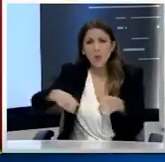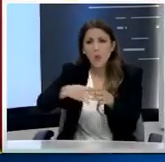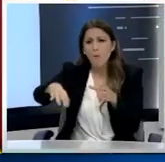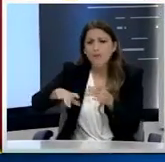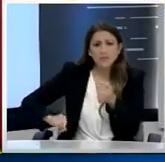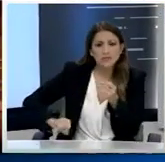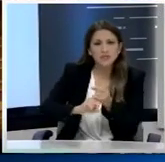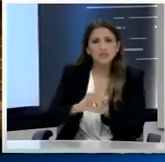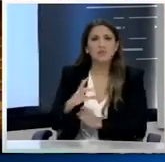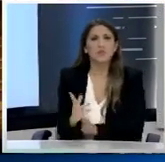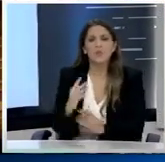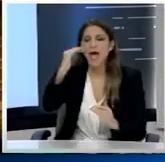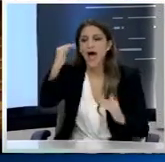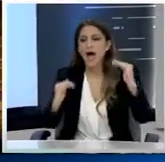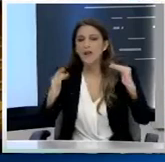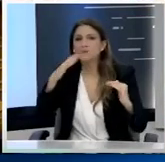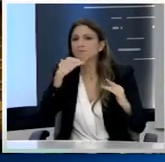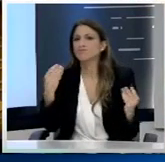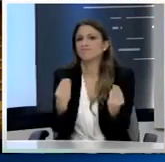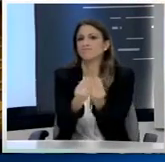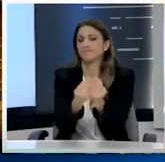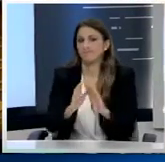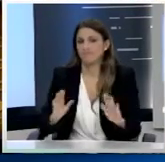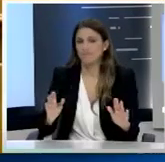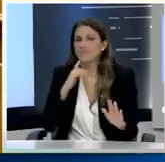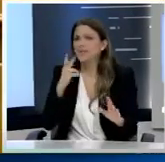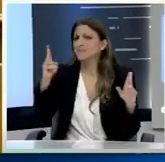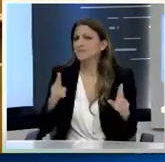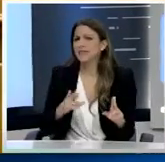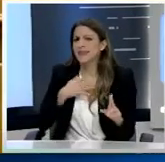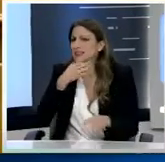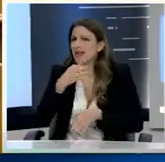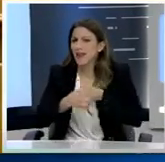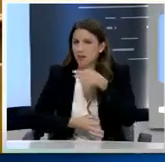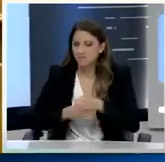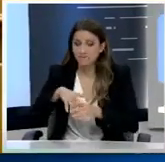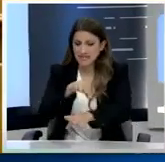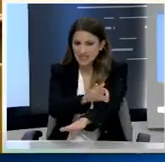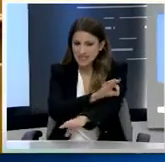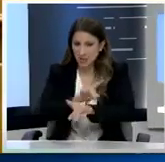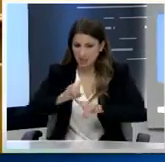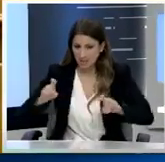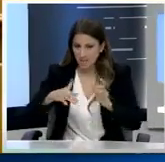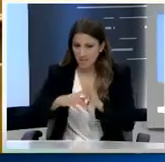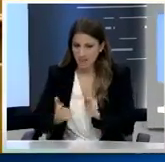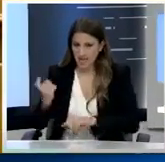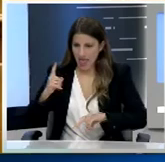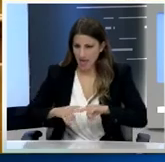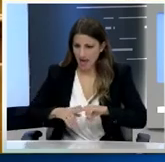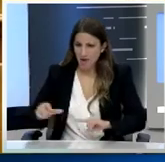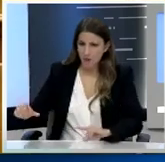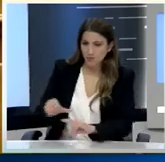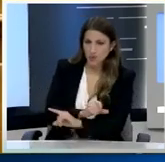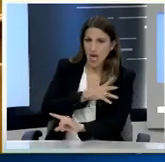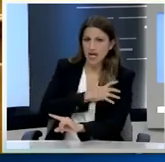ανισότητες. Με δύο λόγια, η στρατηγική ήταν αποκατάσταση της αξιοπιστίας για τη σταθεροποίηση